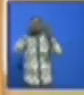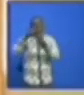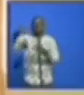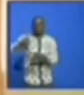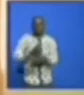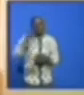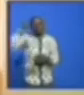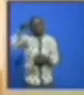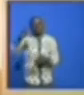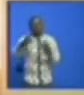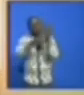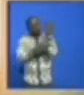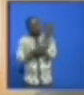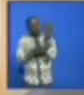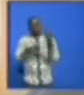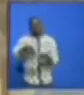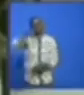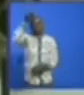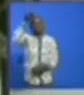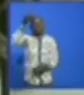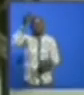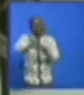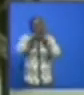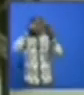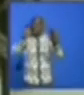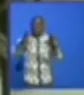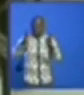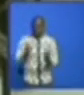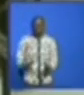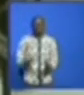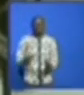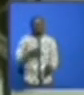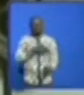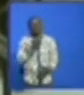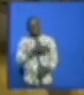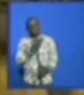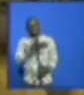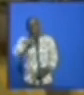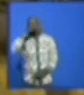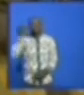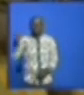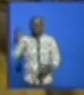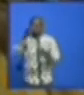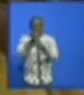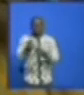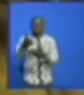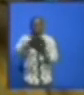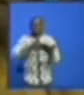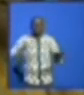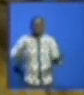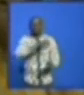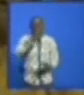dans la région du Nord et les entrepreneurs s'en réjouissent. Mieux, certains comptent y prendre part. Je suis vraiment